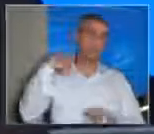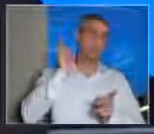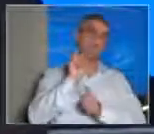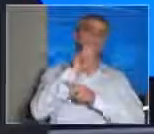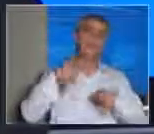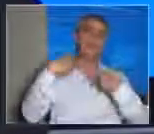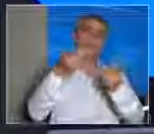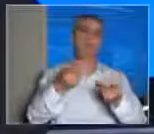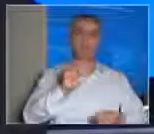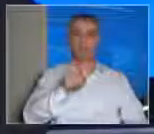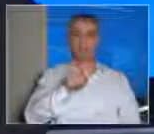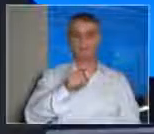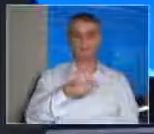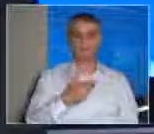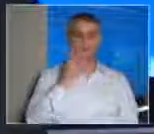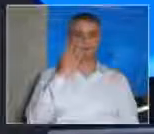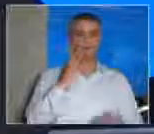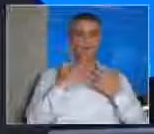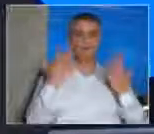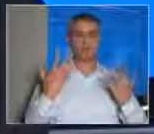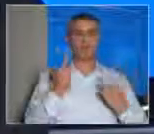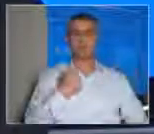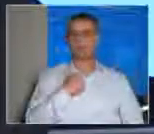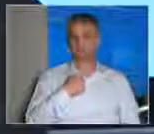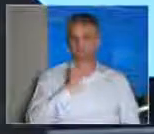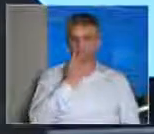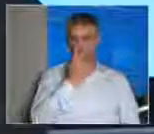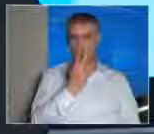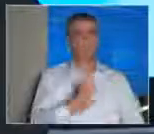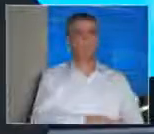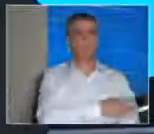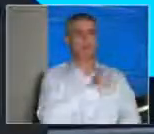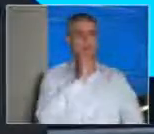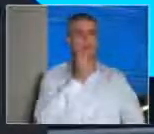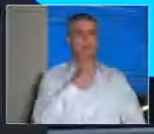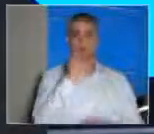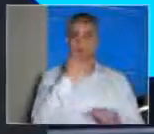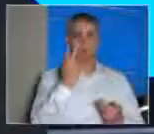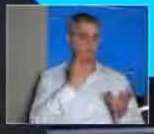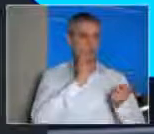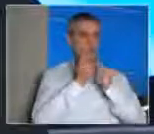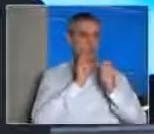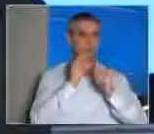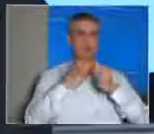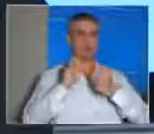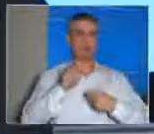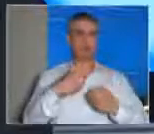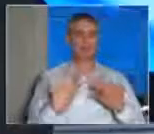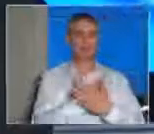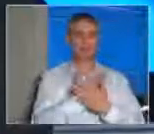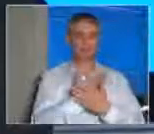החגיגה. כיף גדול, בסופו של דבר אפשר לראות את ההתרגשות, גם אפשר לראות את הרעיונות של הח"כים